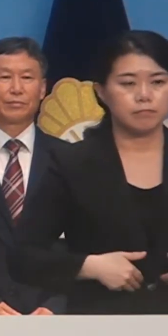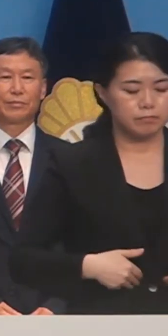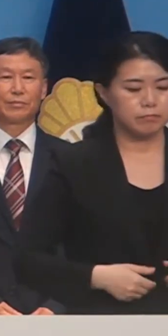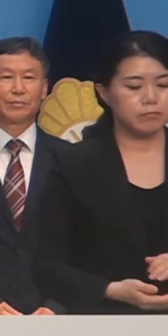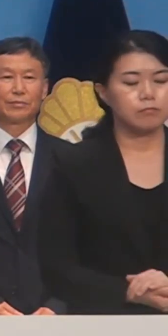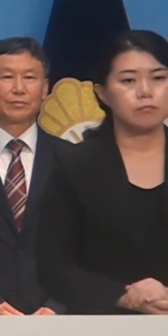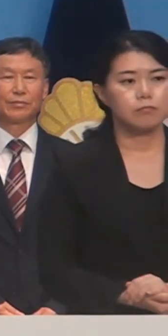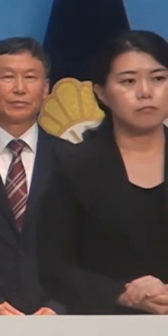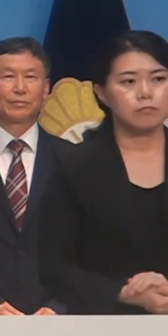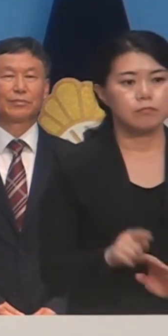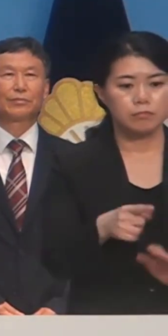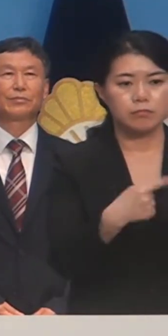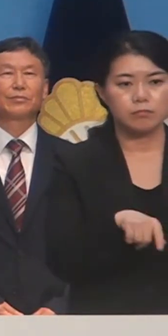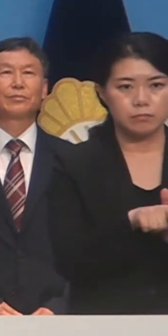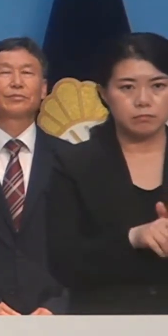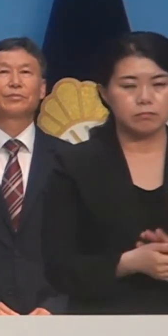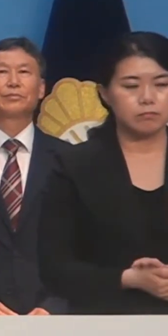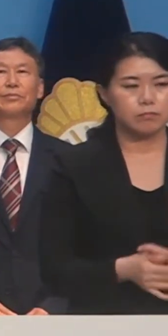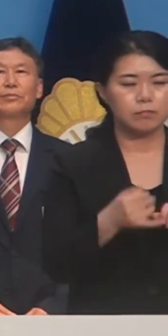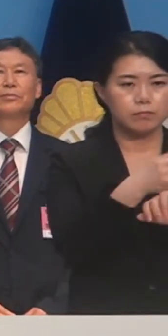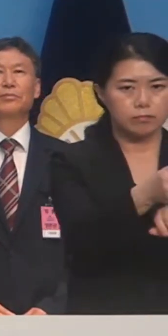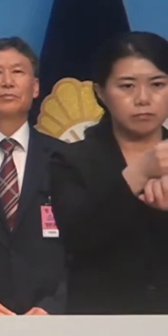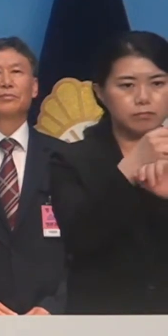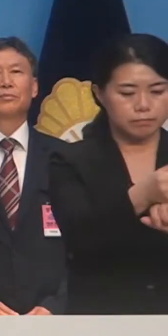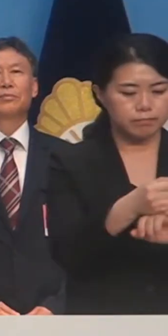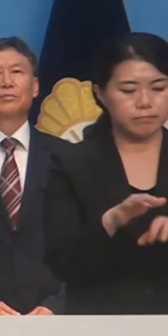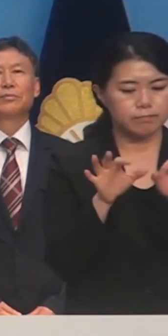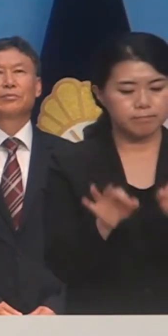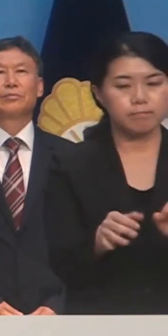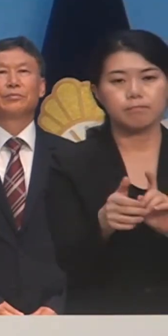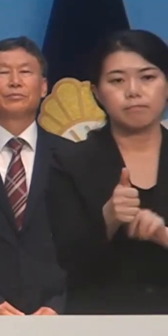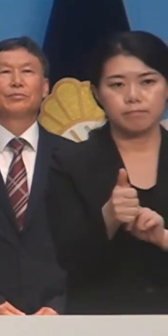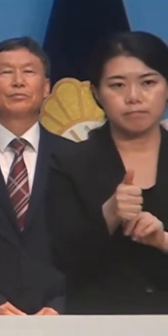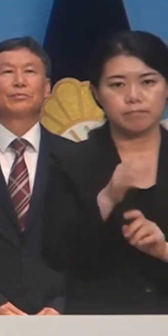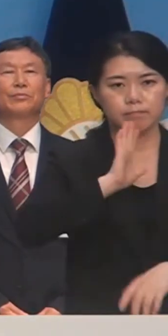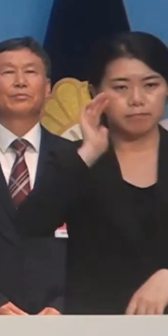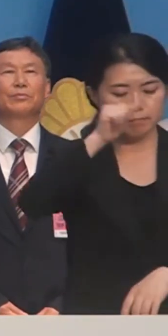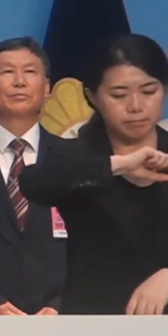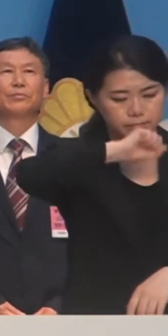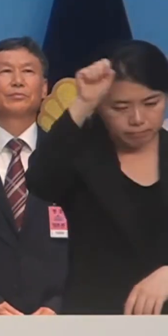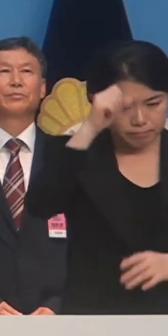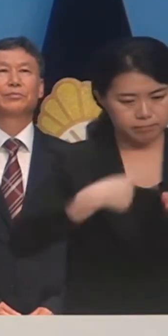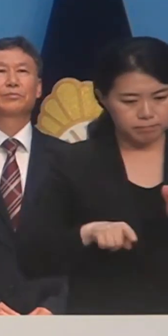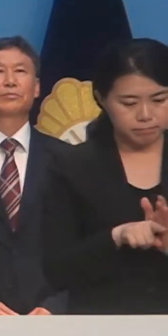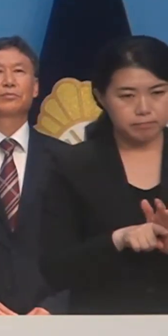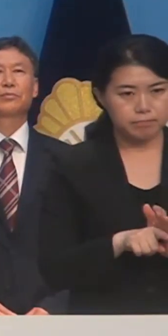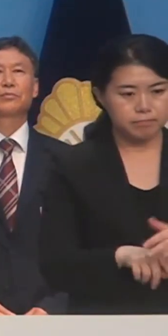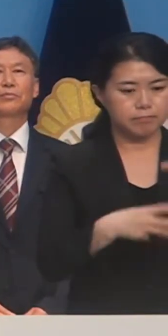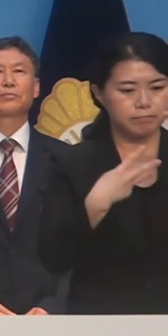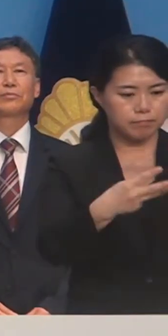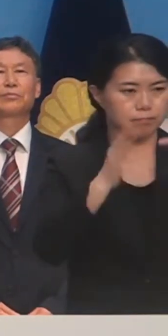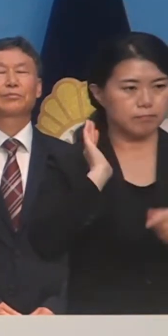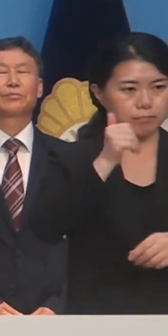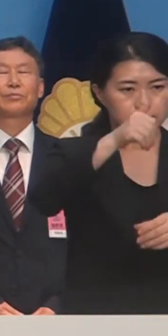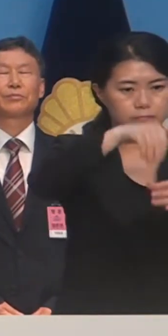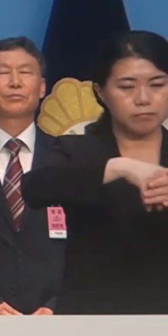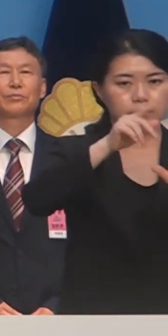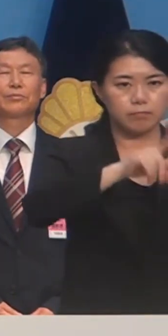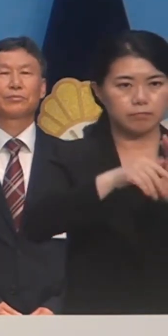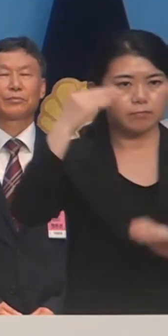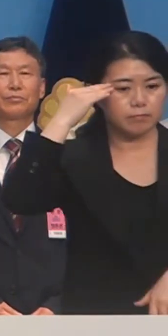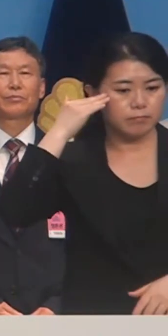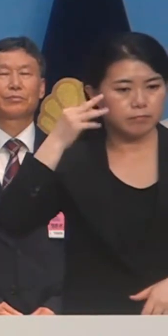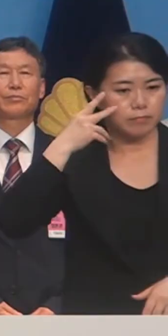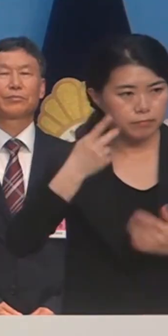승화시켜야 한다. 이를 위해서는 반드시 김문수 후보가 대통령이 되도록 6.3 조기 대선에서